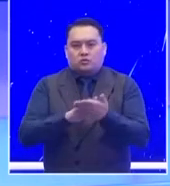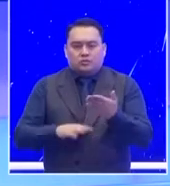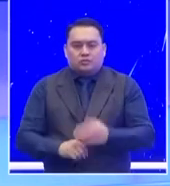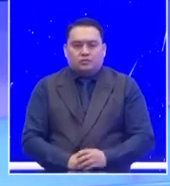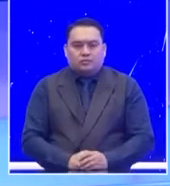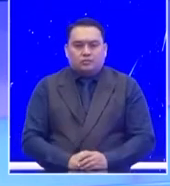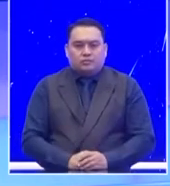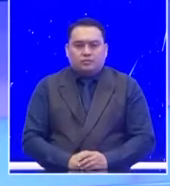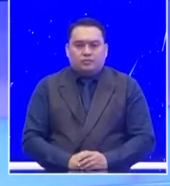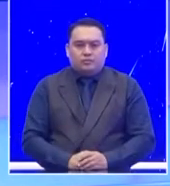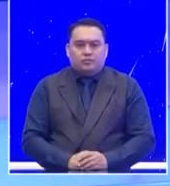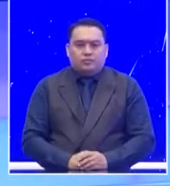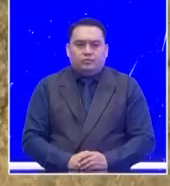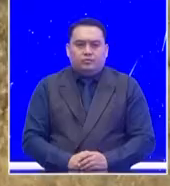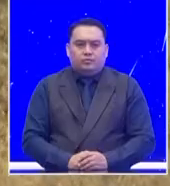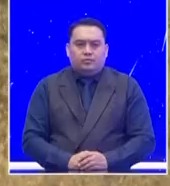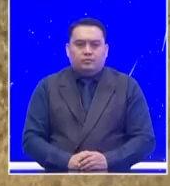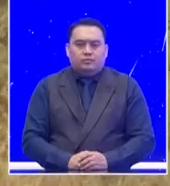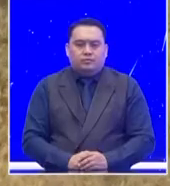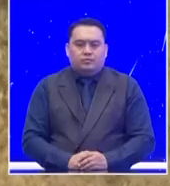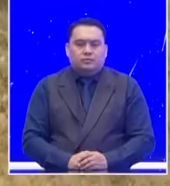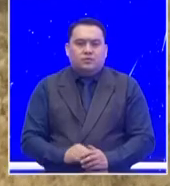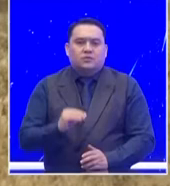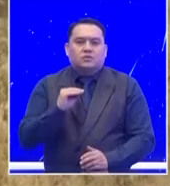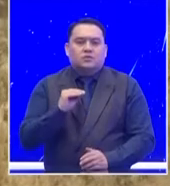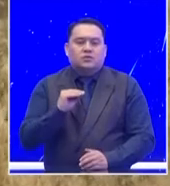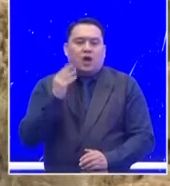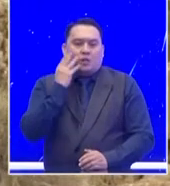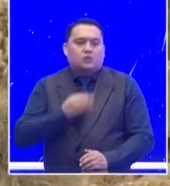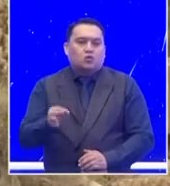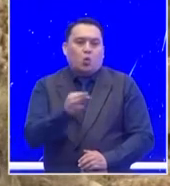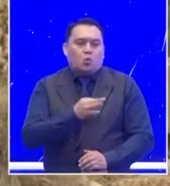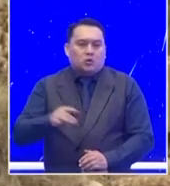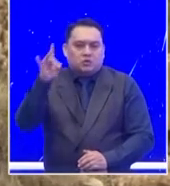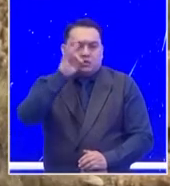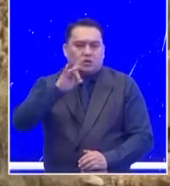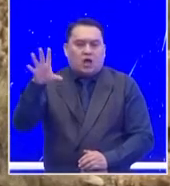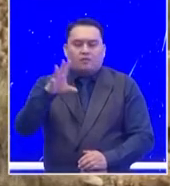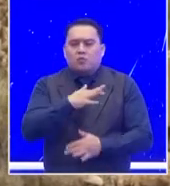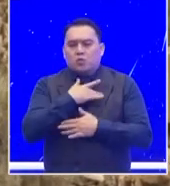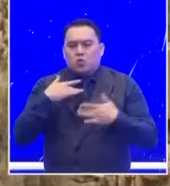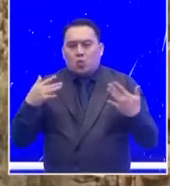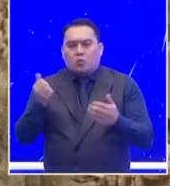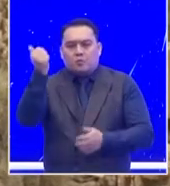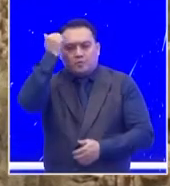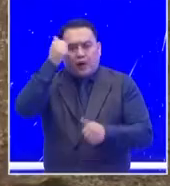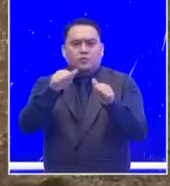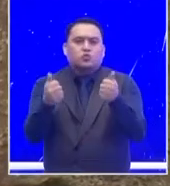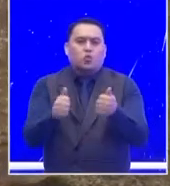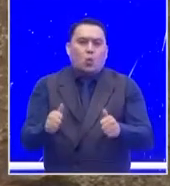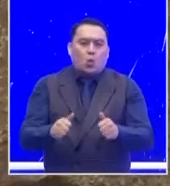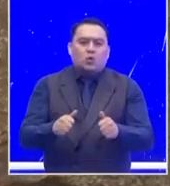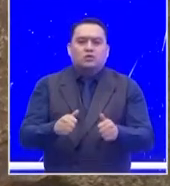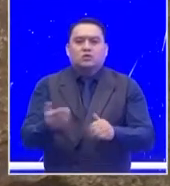расскажет Ануар Амангельдинов. ЖТСУ – край с богатой историей. В свое время именно здесь было найдено множество памятников, скульптур и